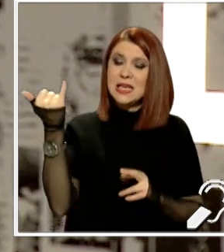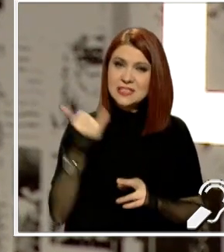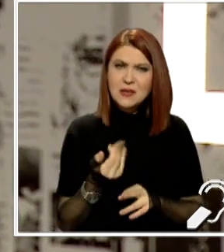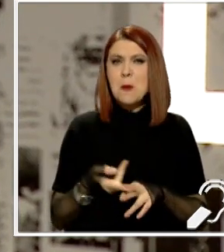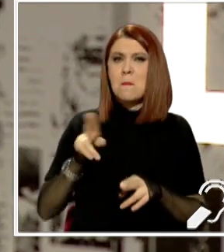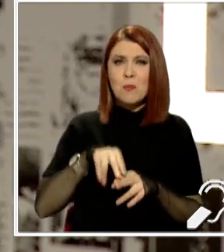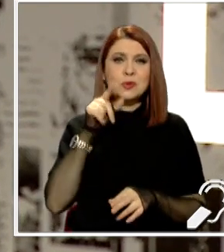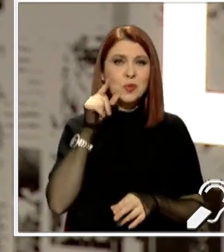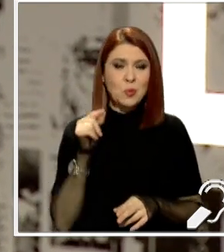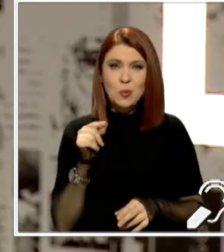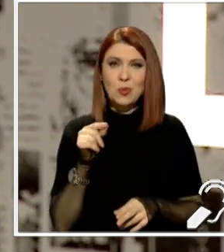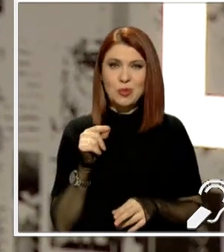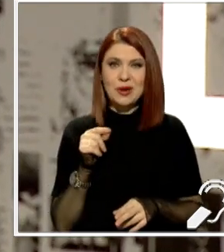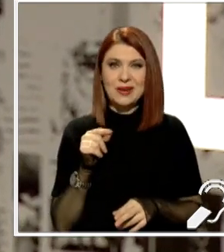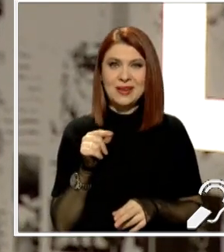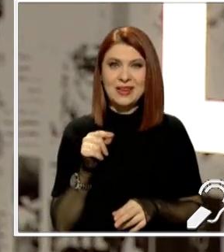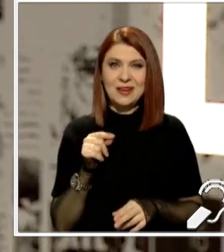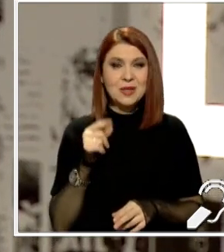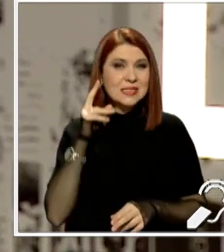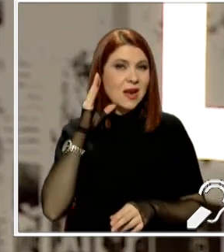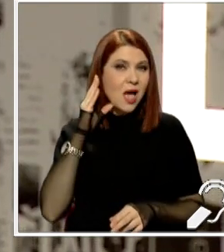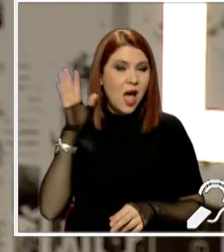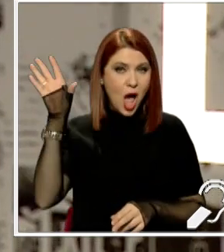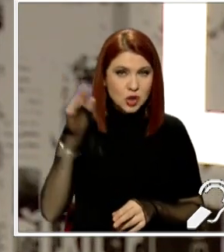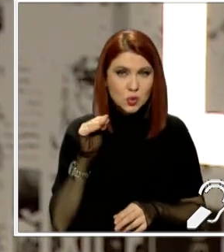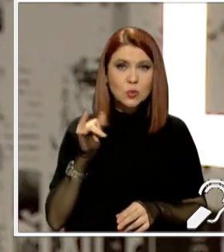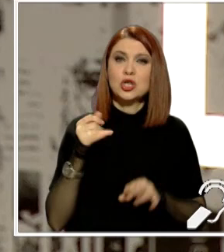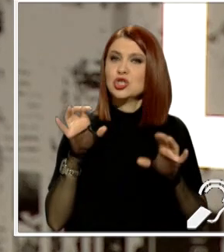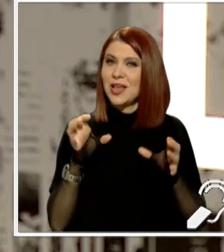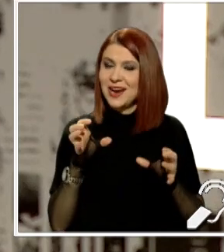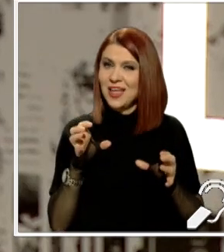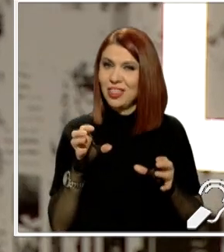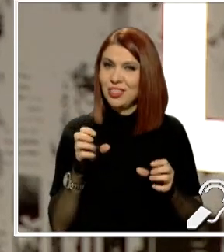mai multă lume să îl asculte și, bineînțeles, la radio.